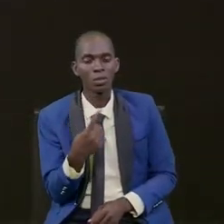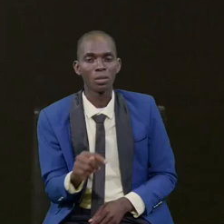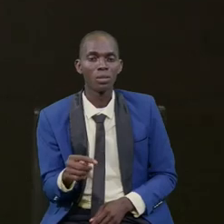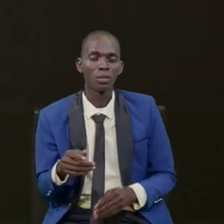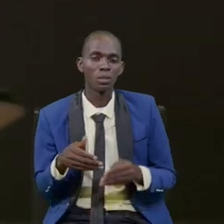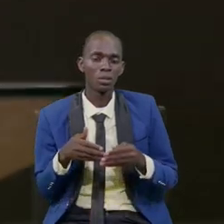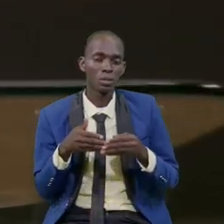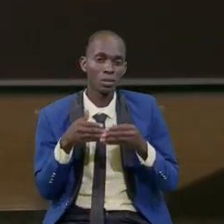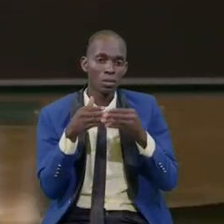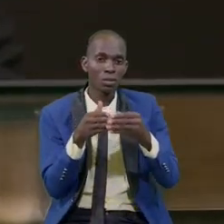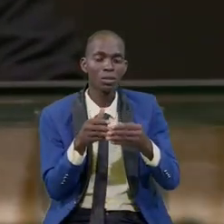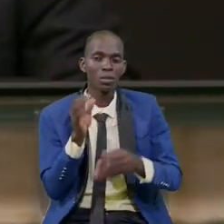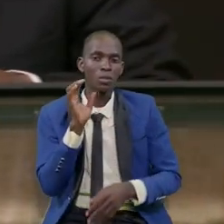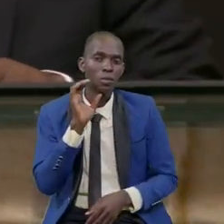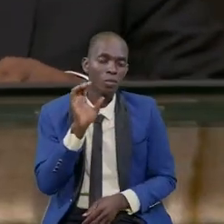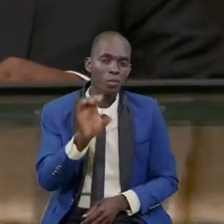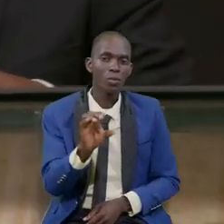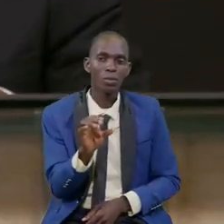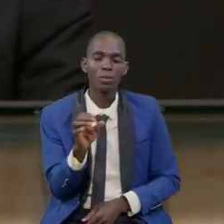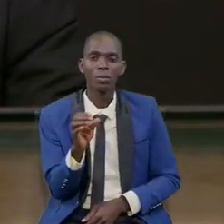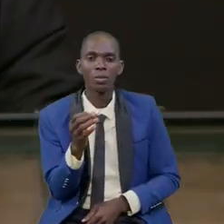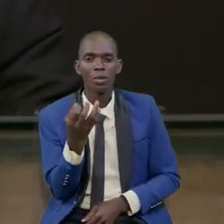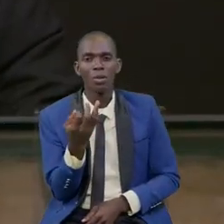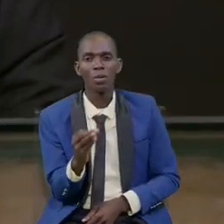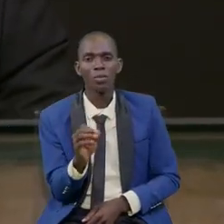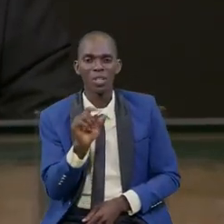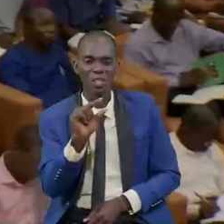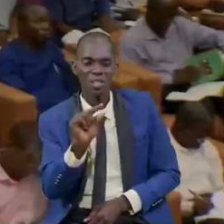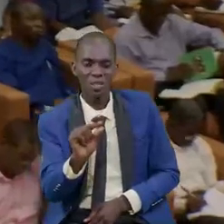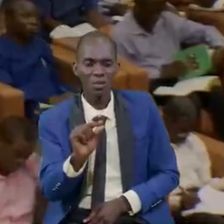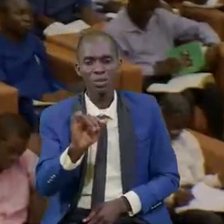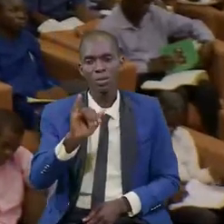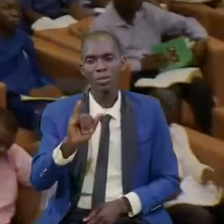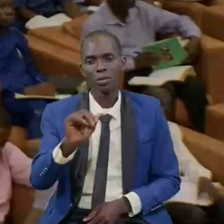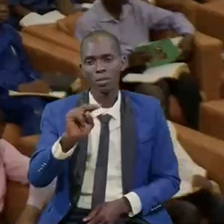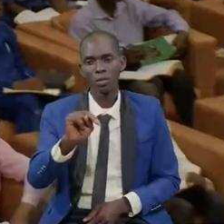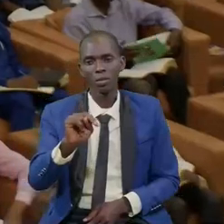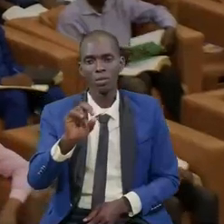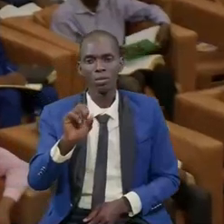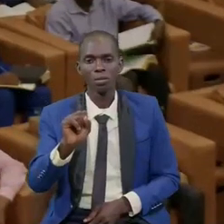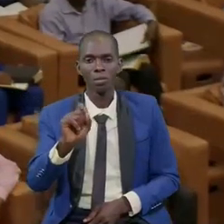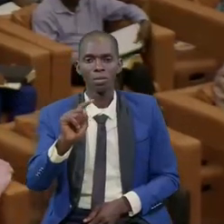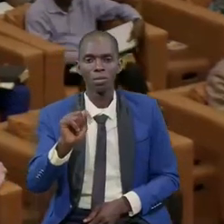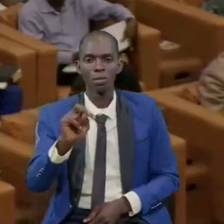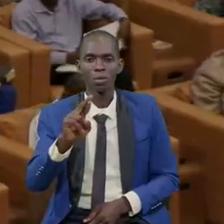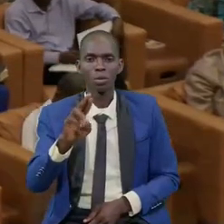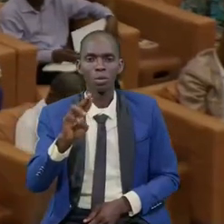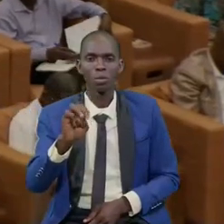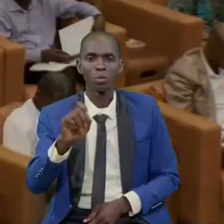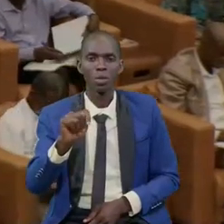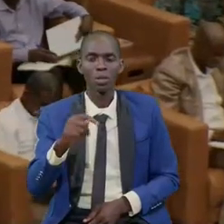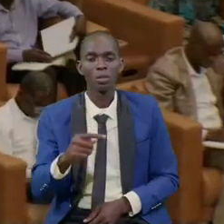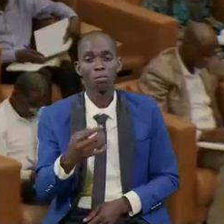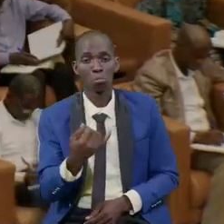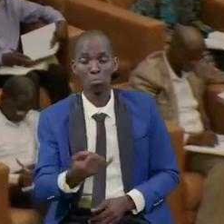la force directrice de petits instruments. Un petit instrument qu'on a